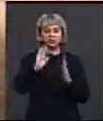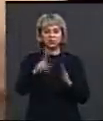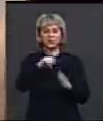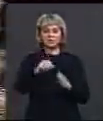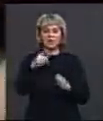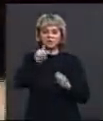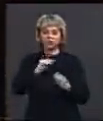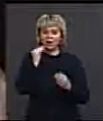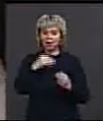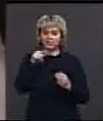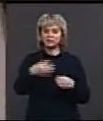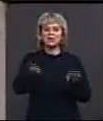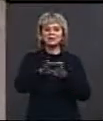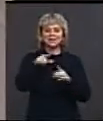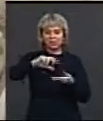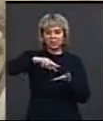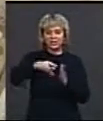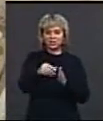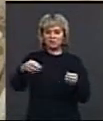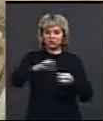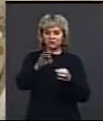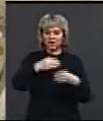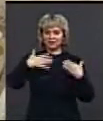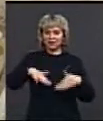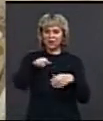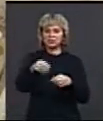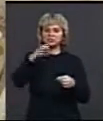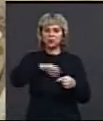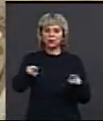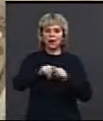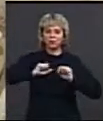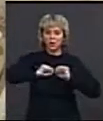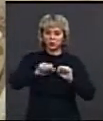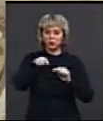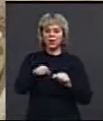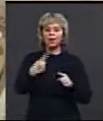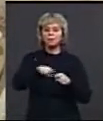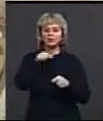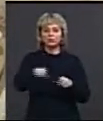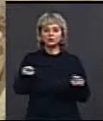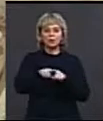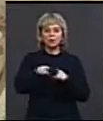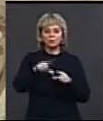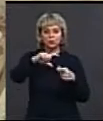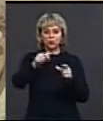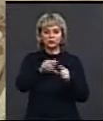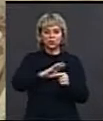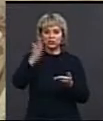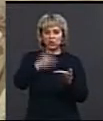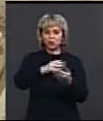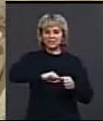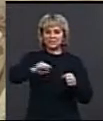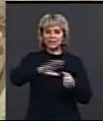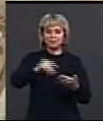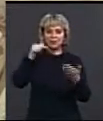за вкусовые качества. Такие плиты вшивали в ткань и использовали как броню. Потому что подобный кусок не рубит сабля,